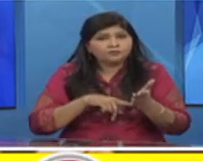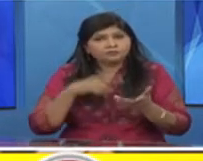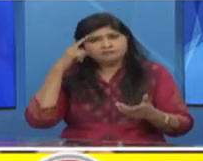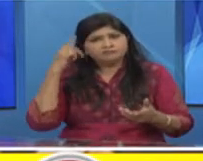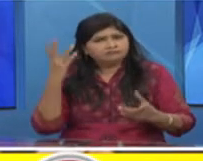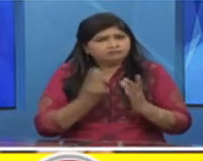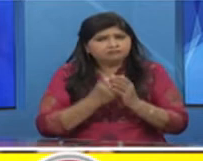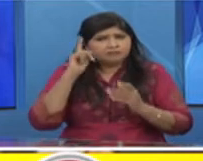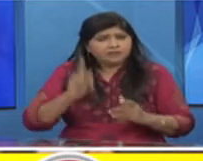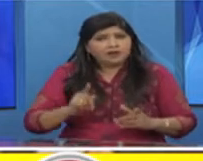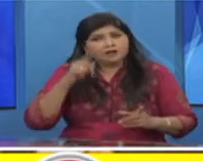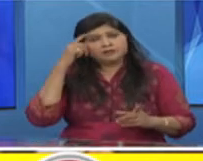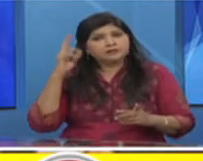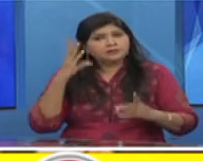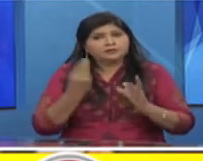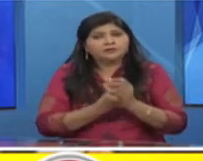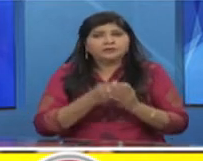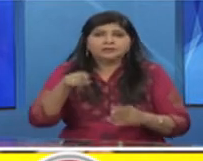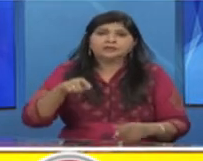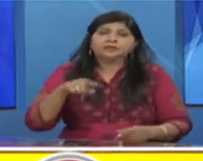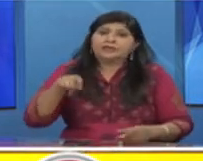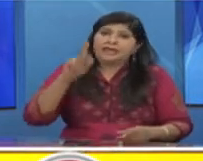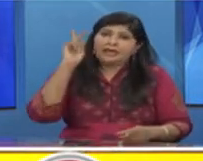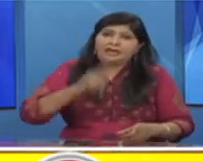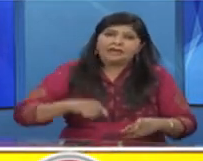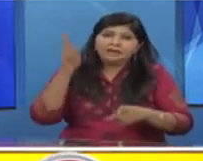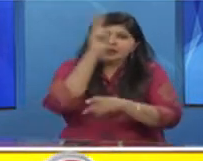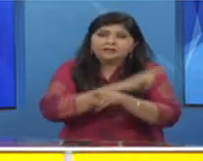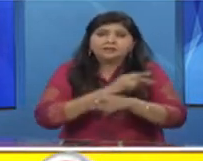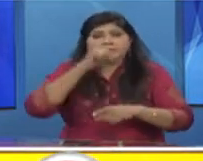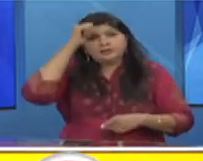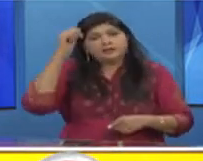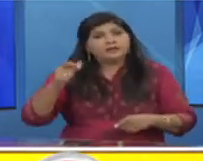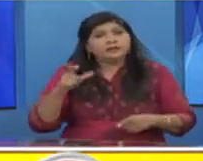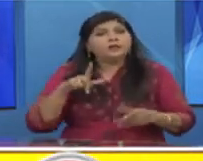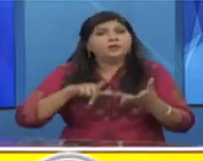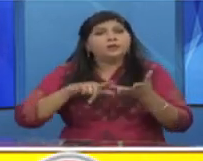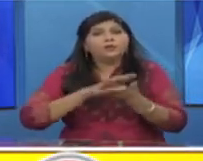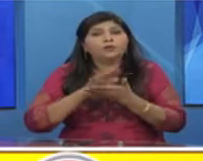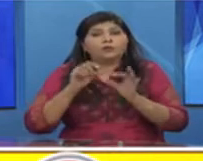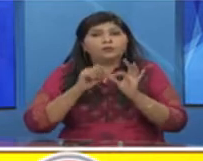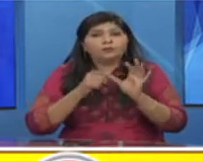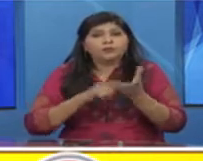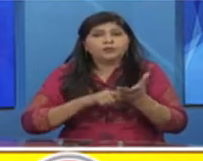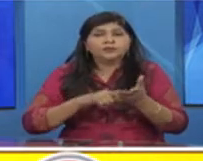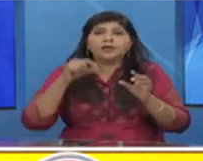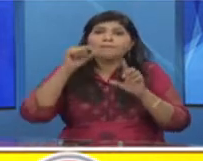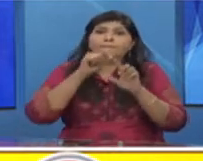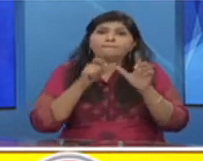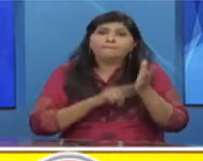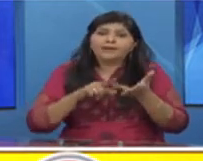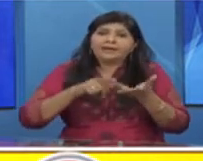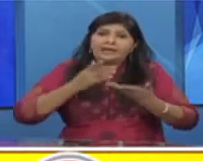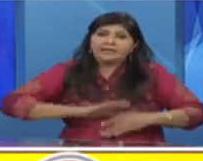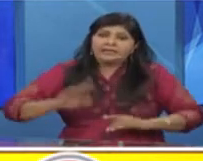आप सबको अवश्य याद होगी। यह दिन भारत के लौह पुरुष सरदार वल्लभ भाई पटेल की जन्म जयंती का है,